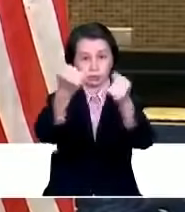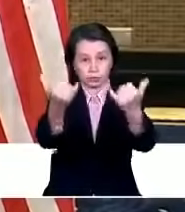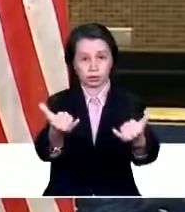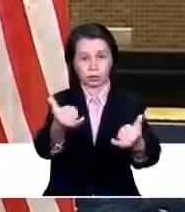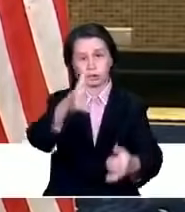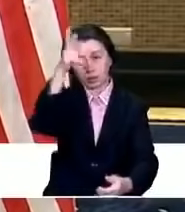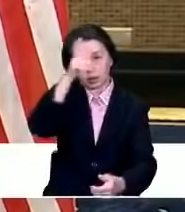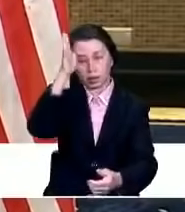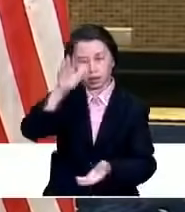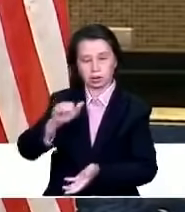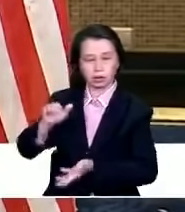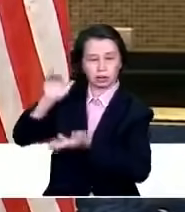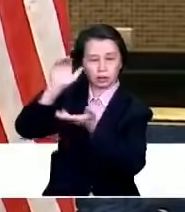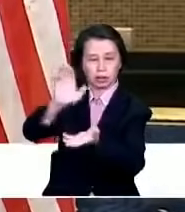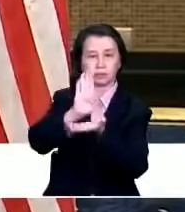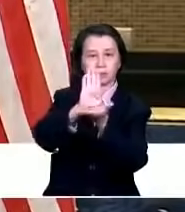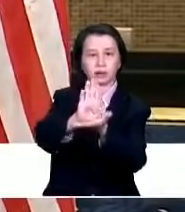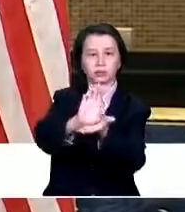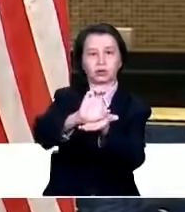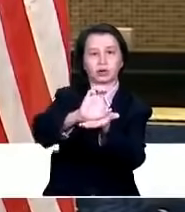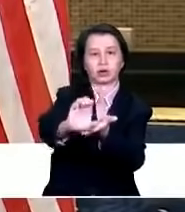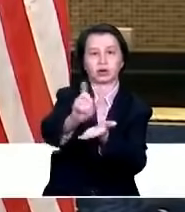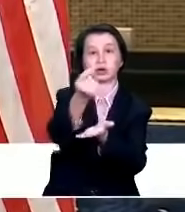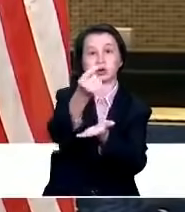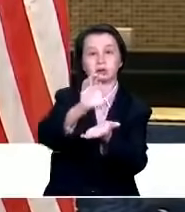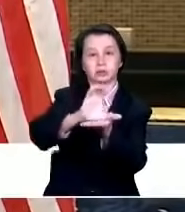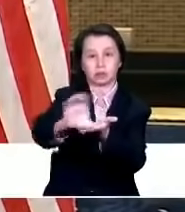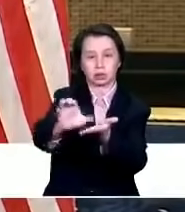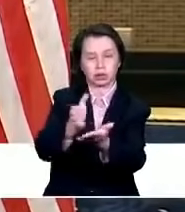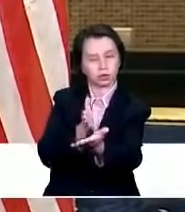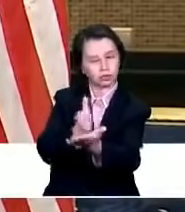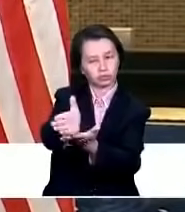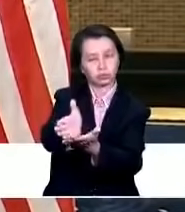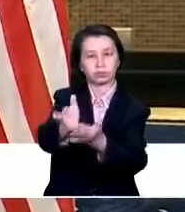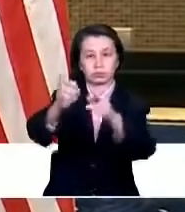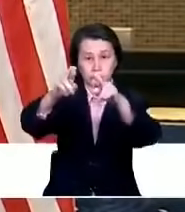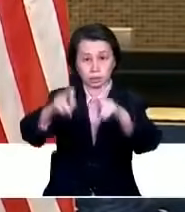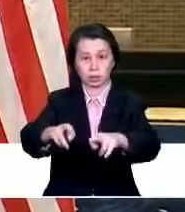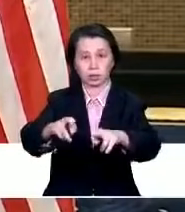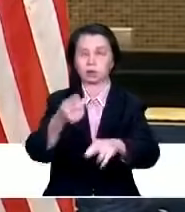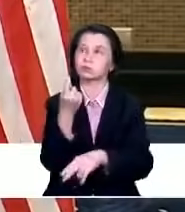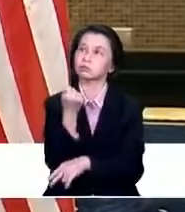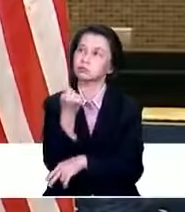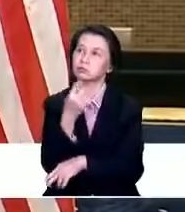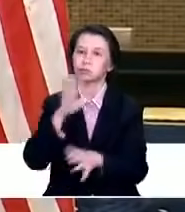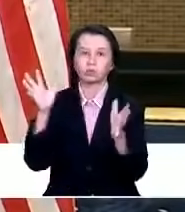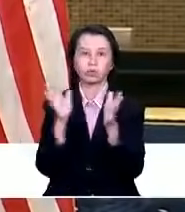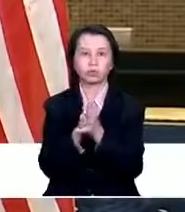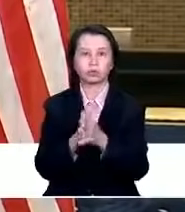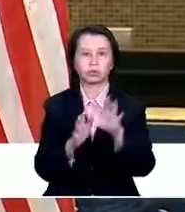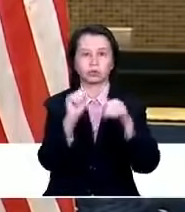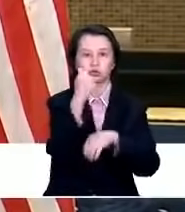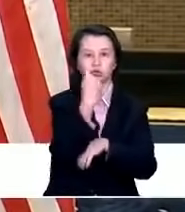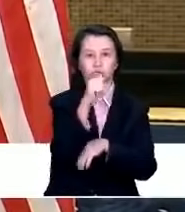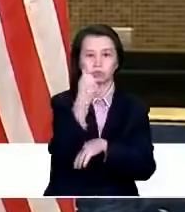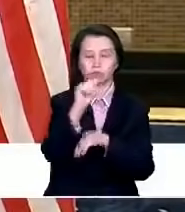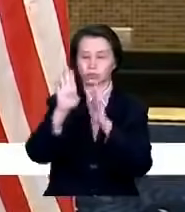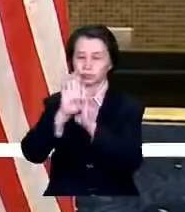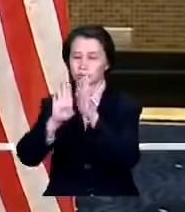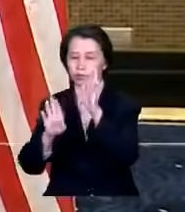akan menyalurkan bantuan tunai langsung kepada rakyat berjumlah RM10